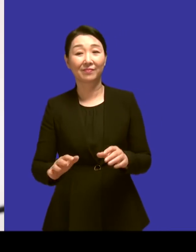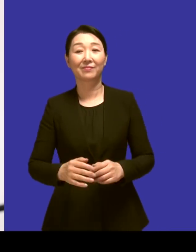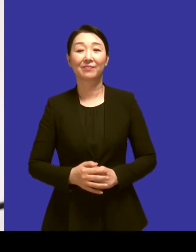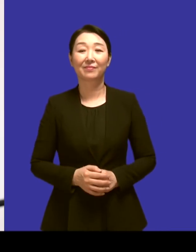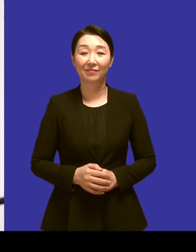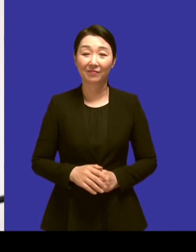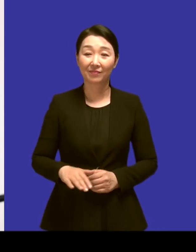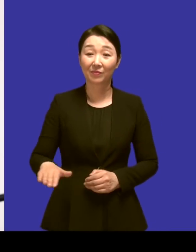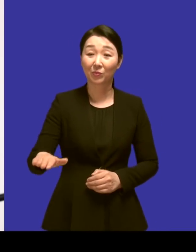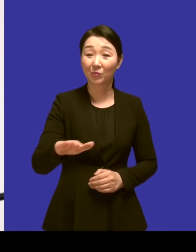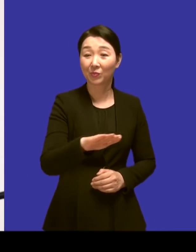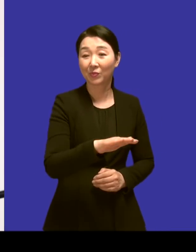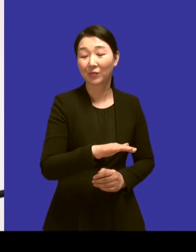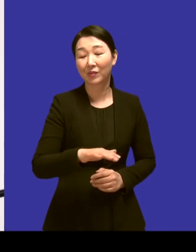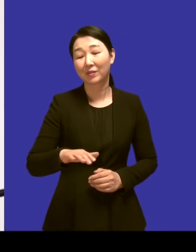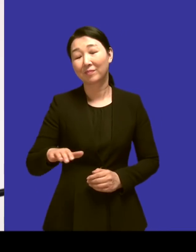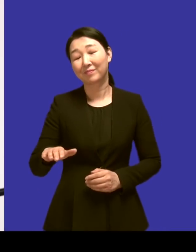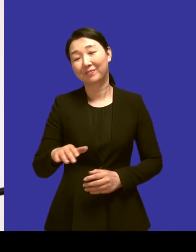우리